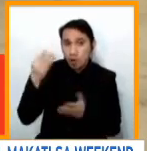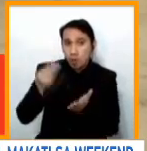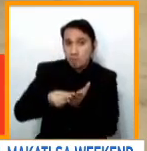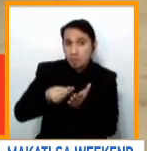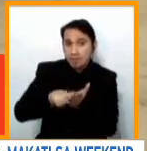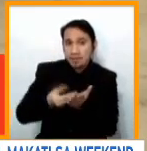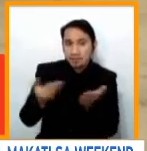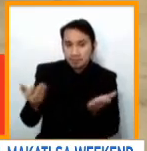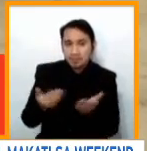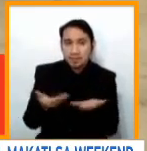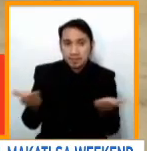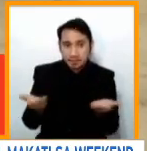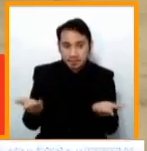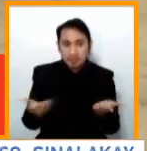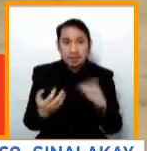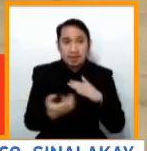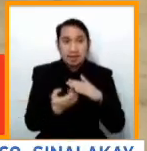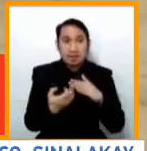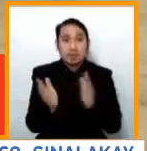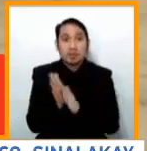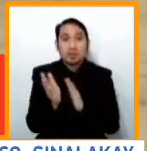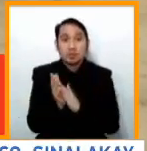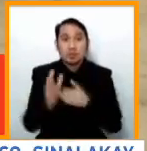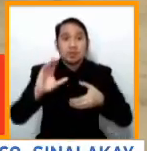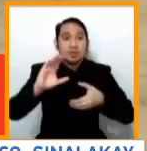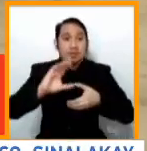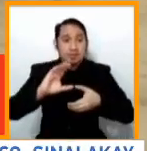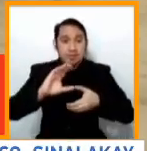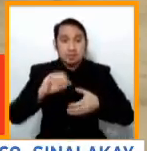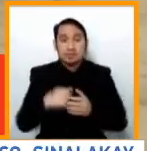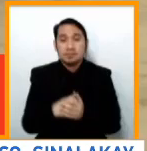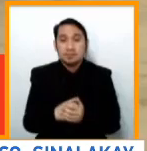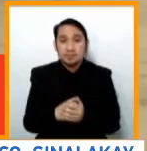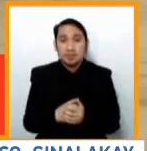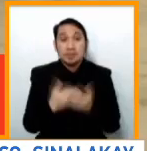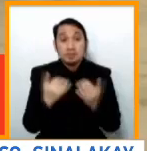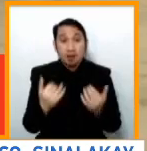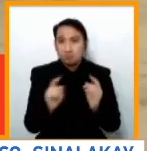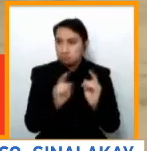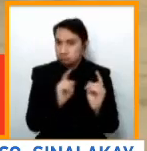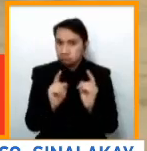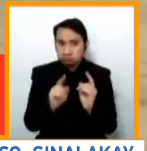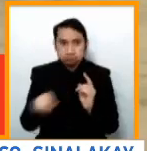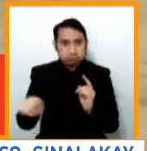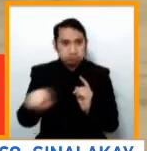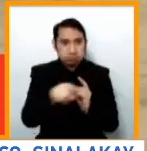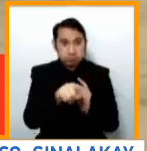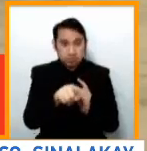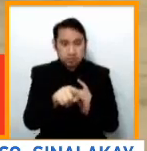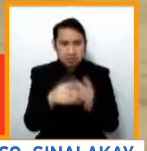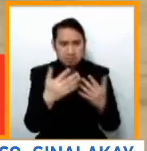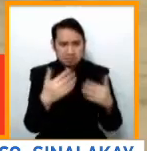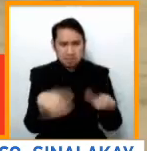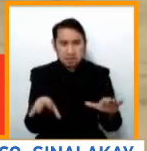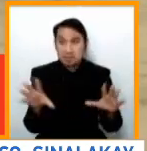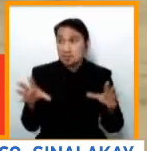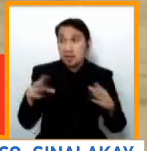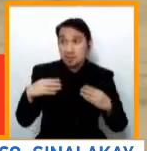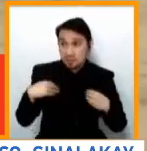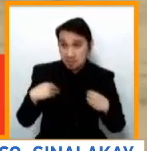Bonifacio Elementary School sa Caloocan. Yung ilang residente na nakausap naming natanggap na ang kanilang ayuda nitong mga nakaraang